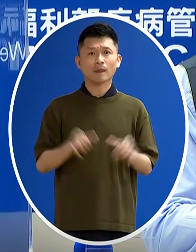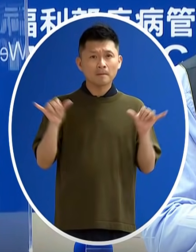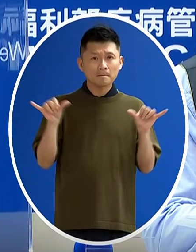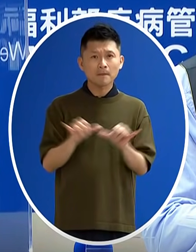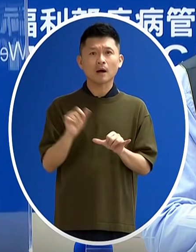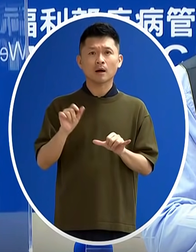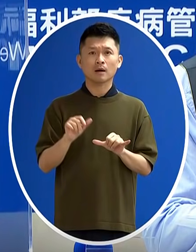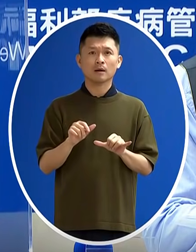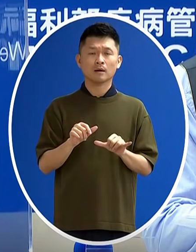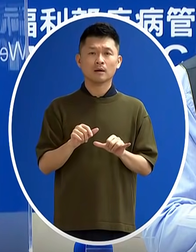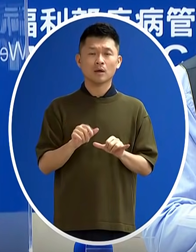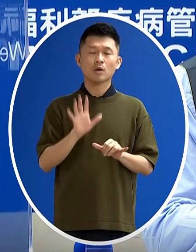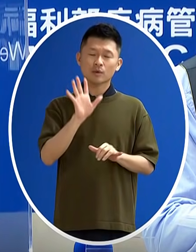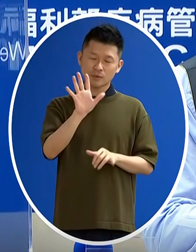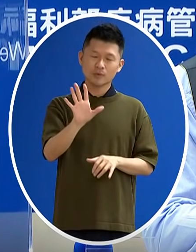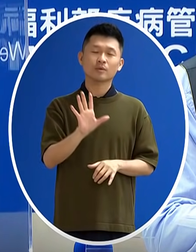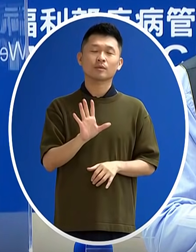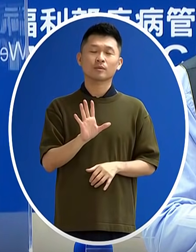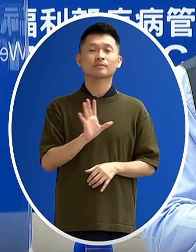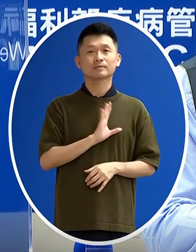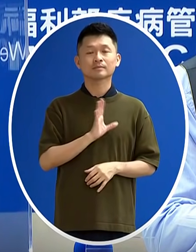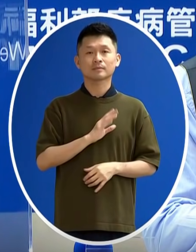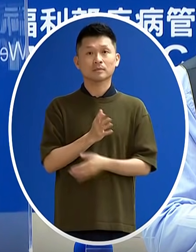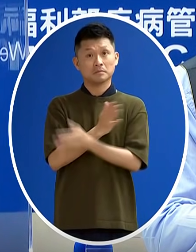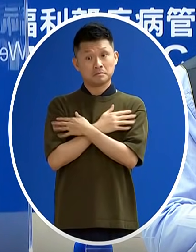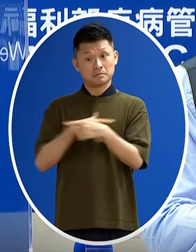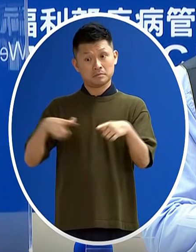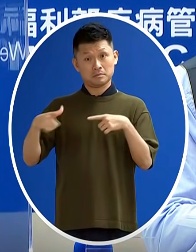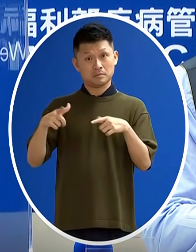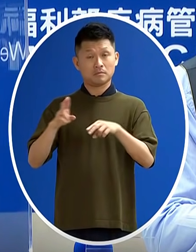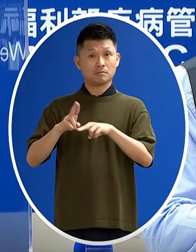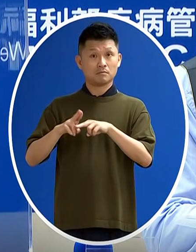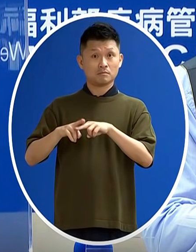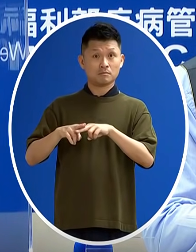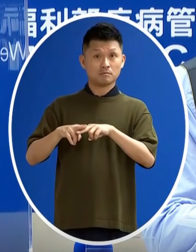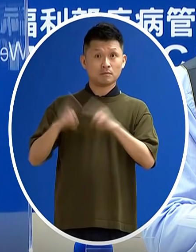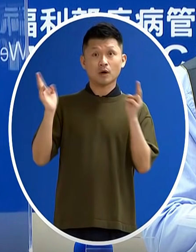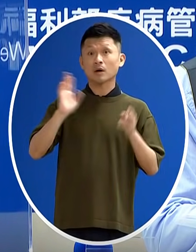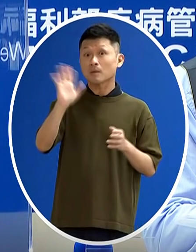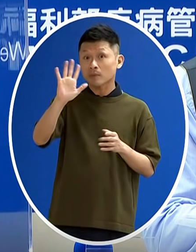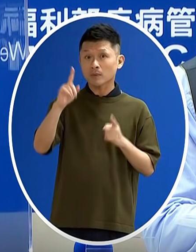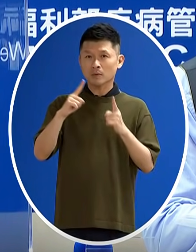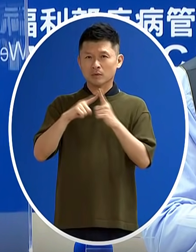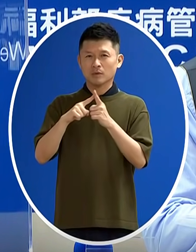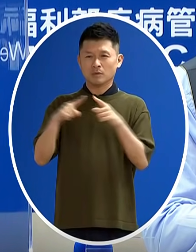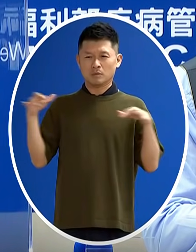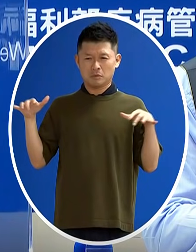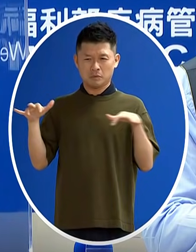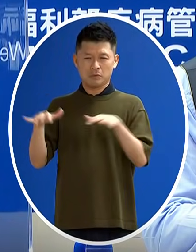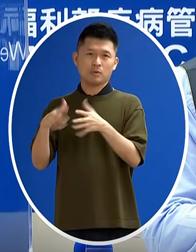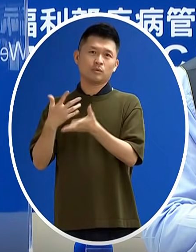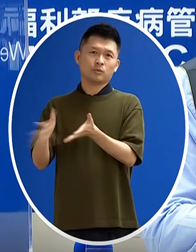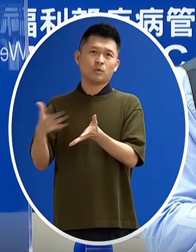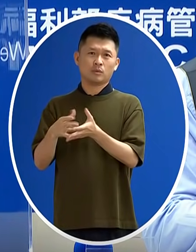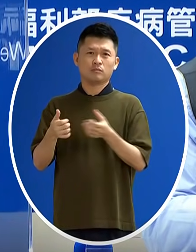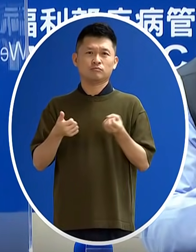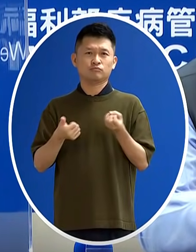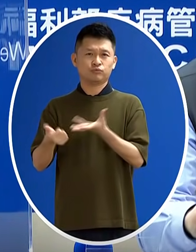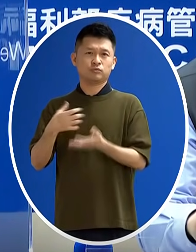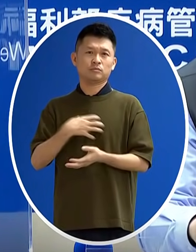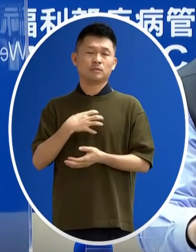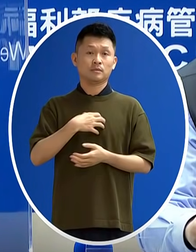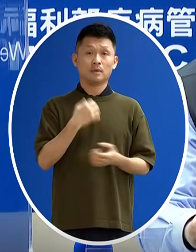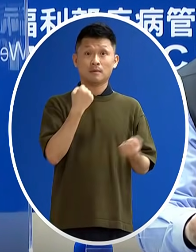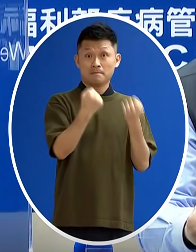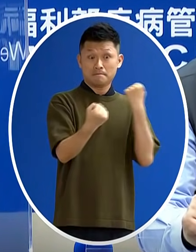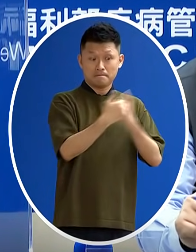的事情也不能说没有了哈。不过幼儿园是不开，就是因为人比较多嘛，他会群聚啊。好，那健身房我